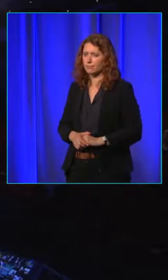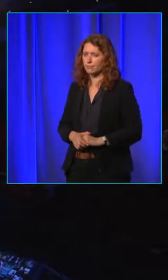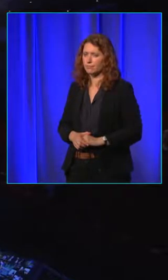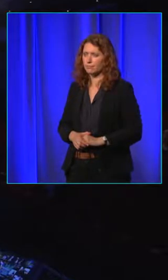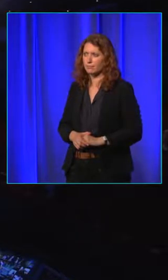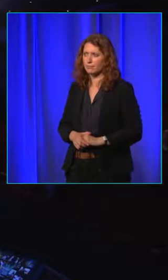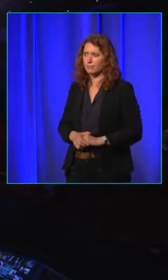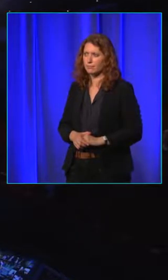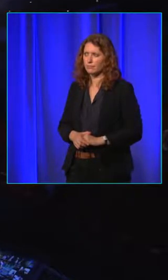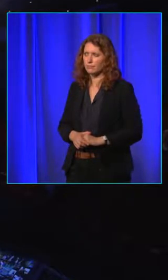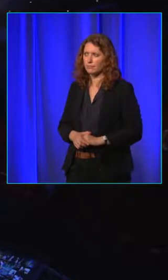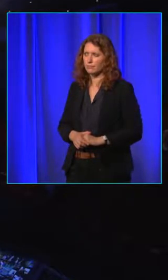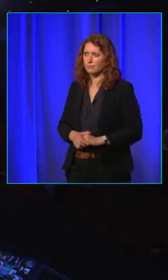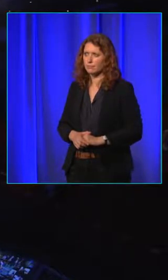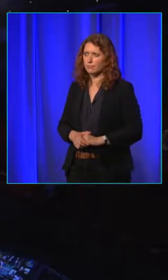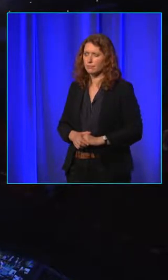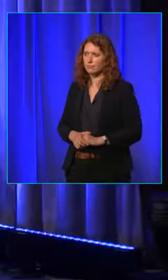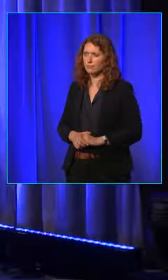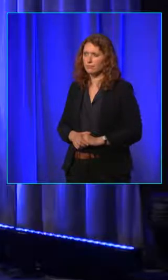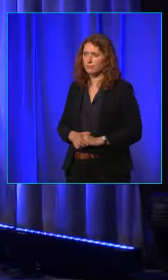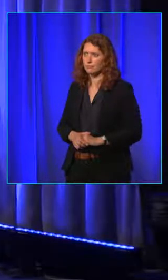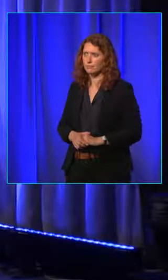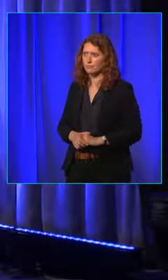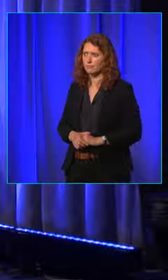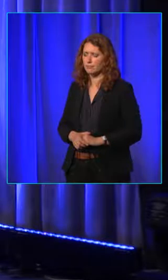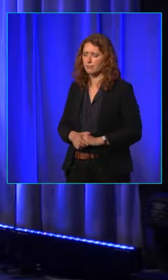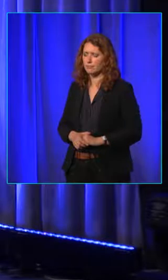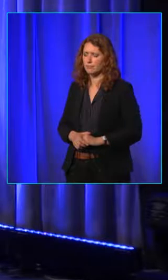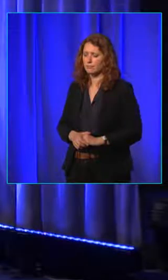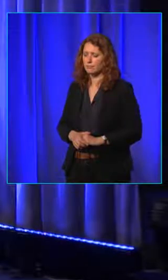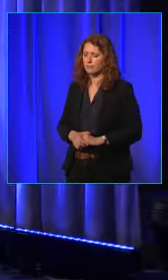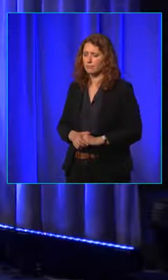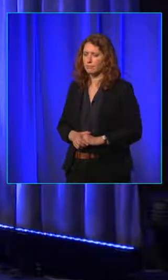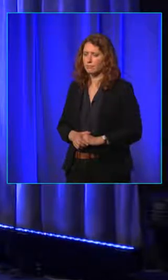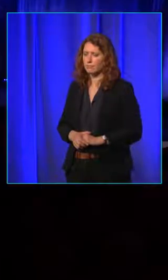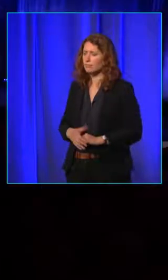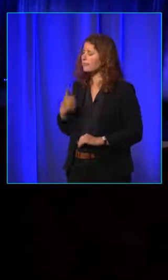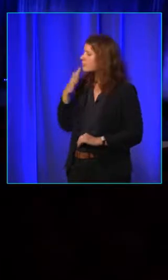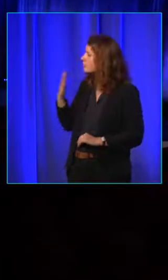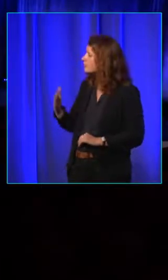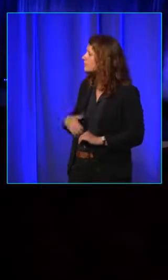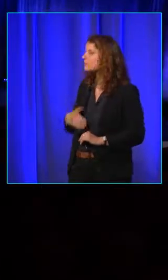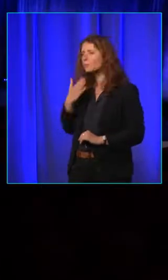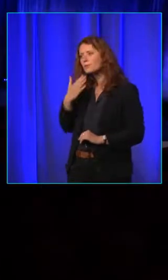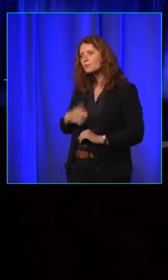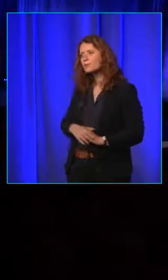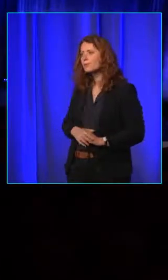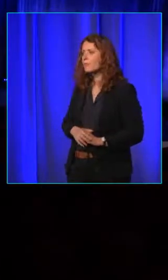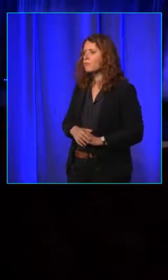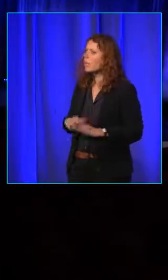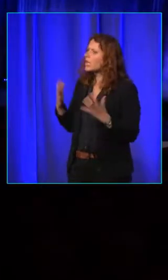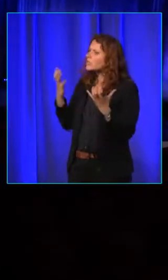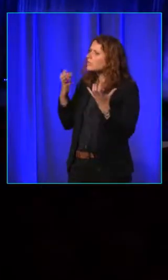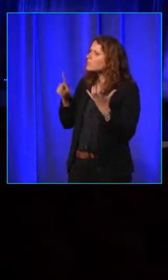Bon. Bonsoir. Je voulais vous demander